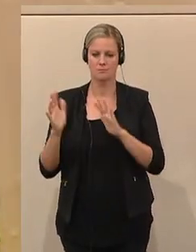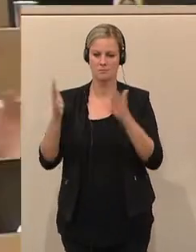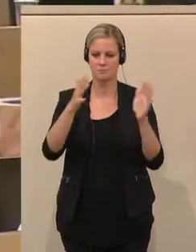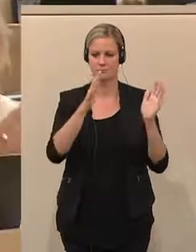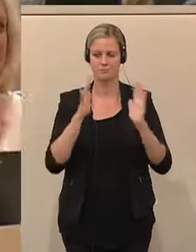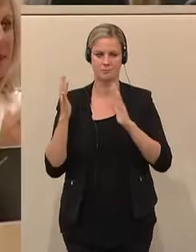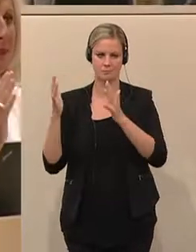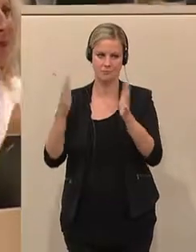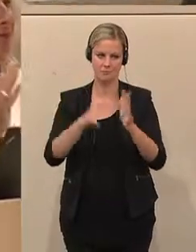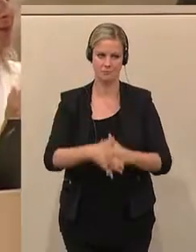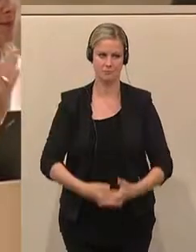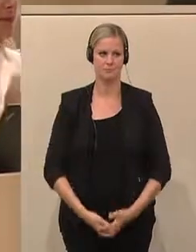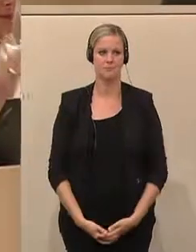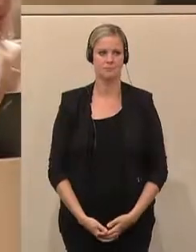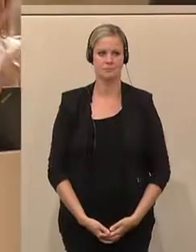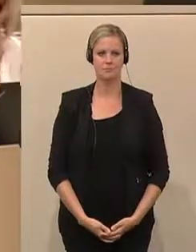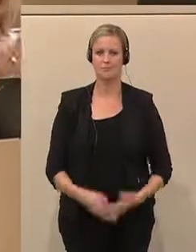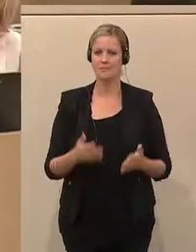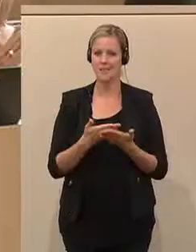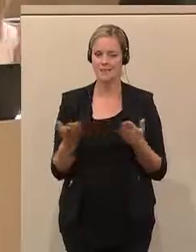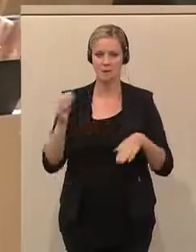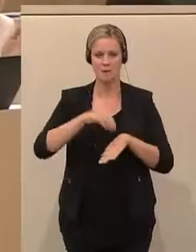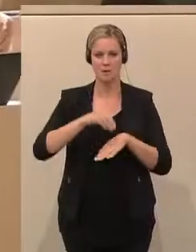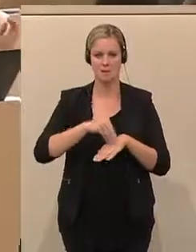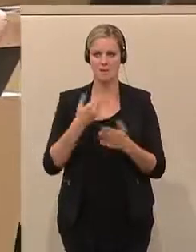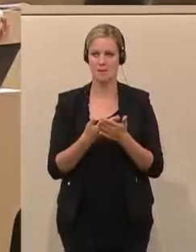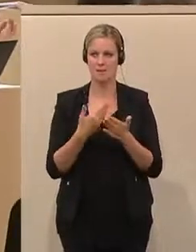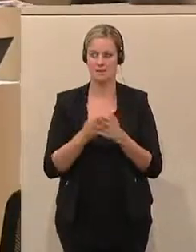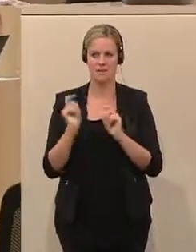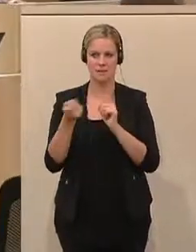Zu Wort ist niemand mehr gemeldet, somit ist die Debatte geschlossen.